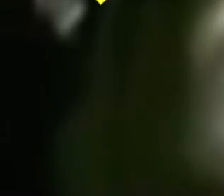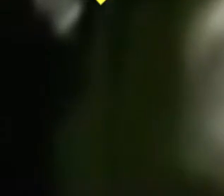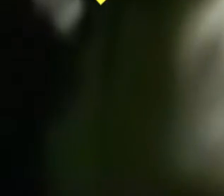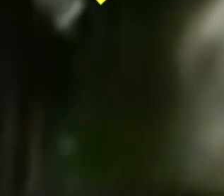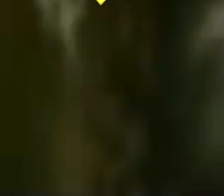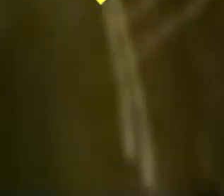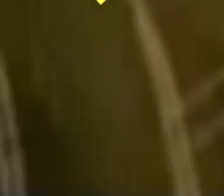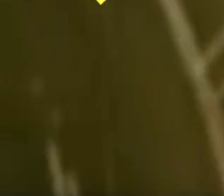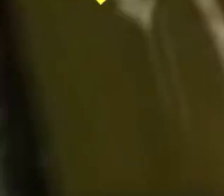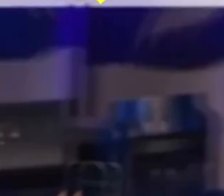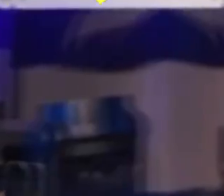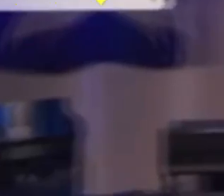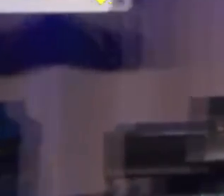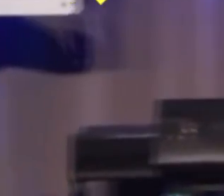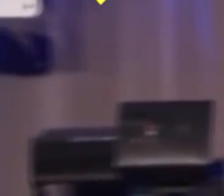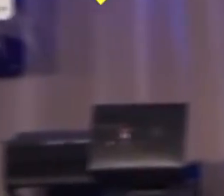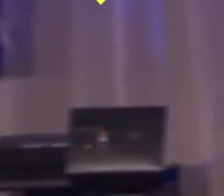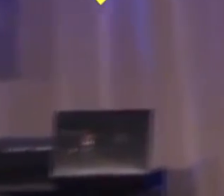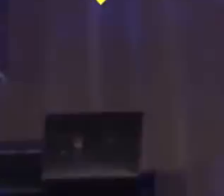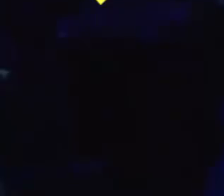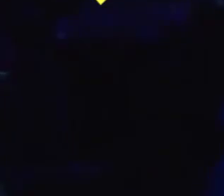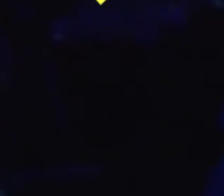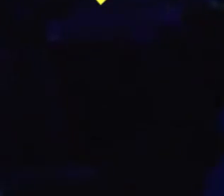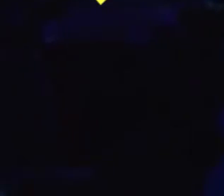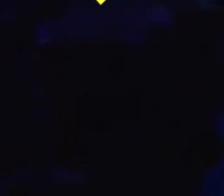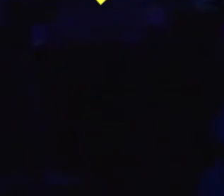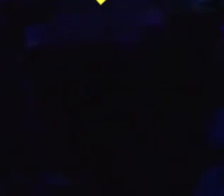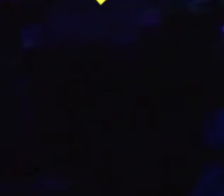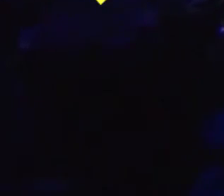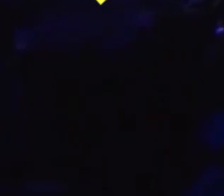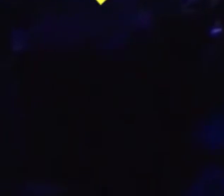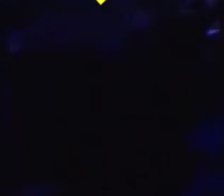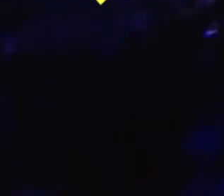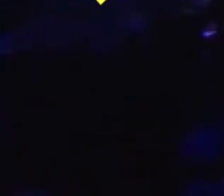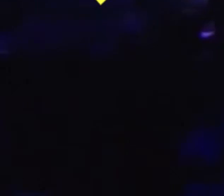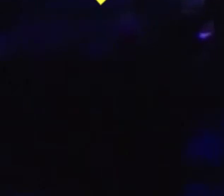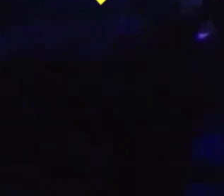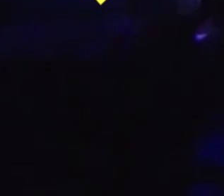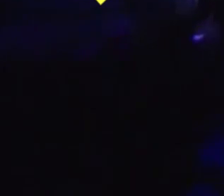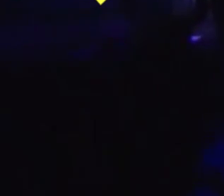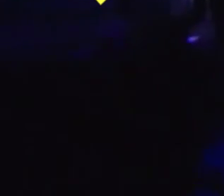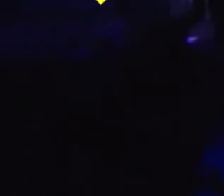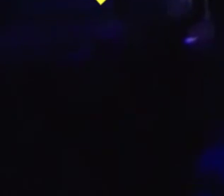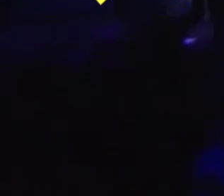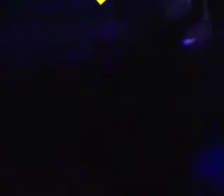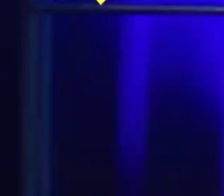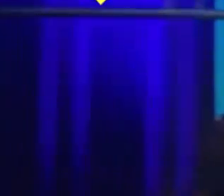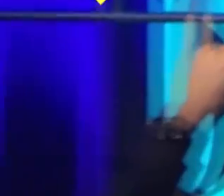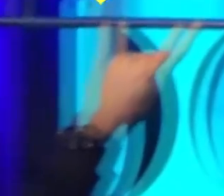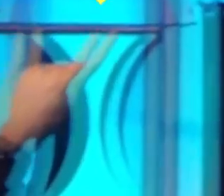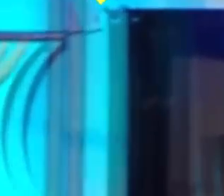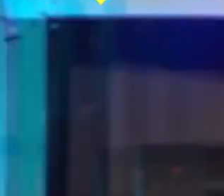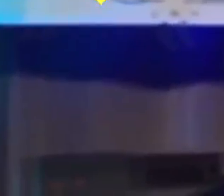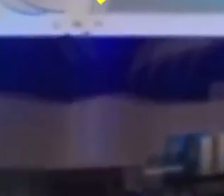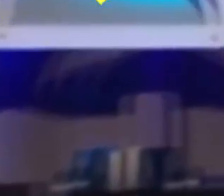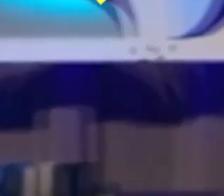Let's go again. נורווגיה חוקרת חשד שג'יי-זי זייף את נתוני האשמה של אשתו, הלוי ביונסה,